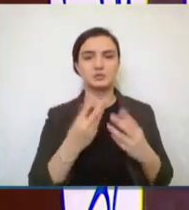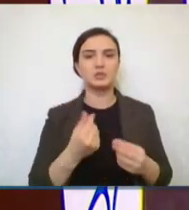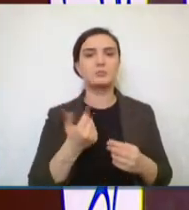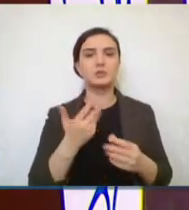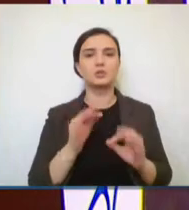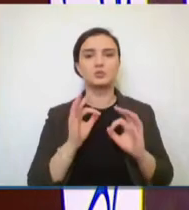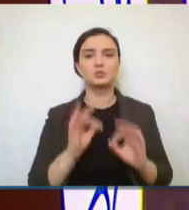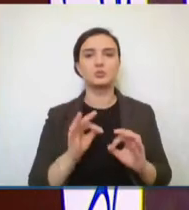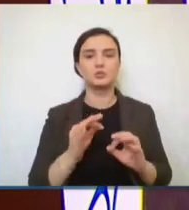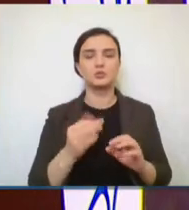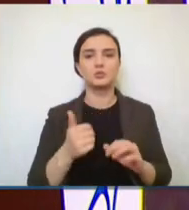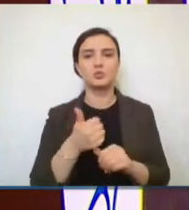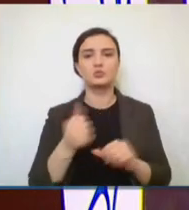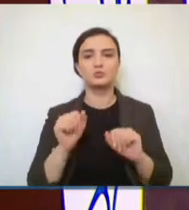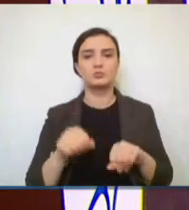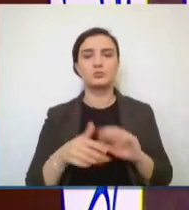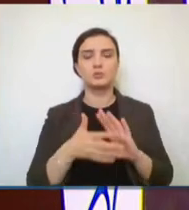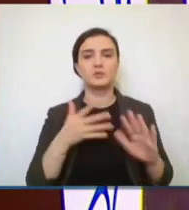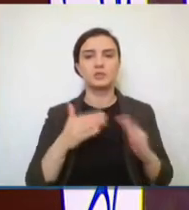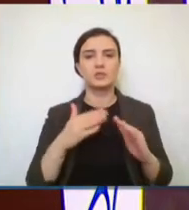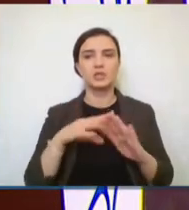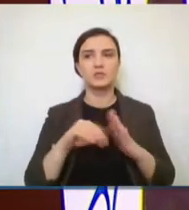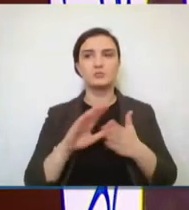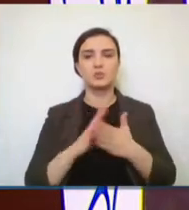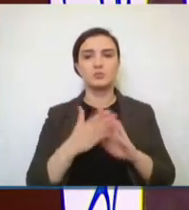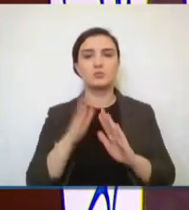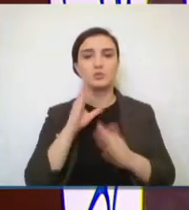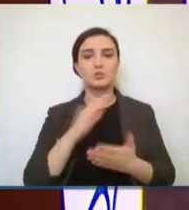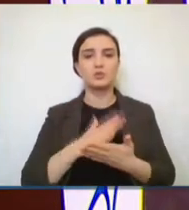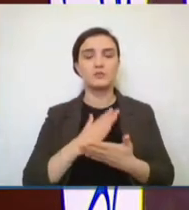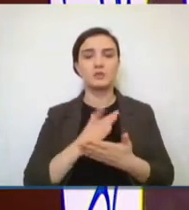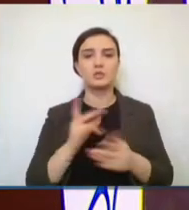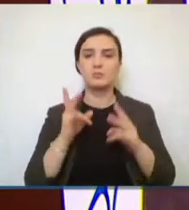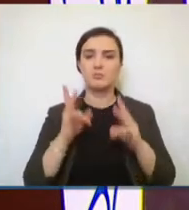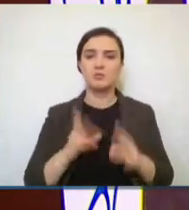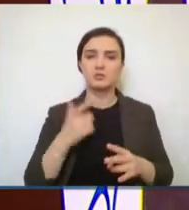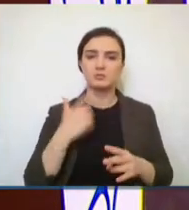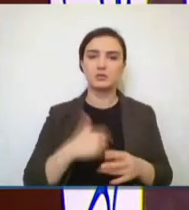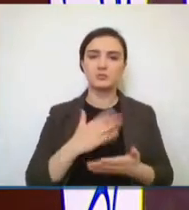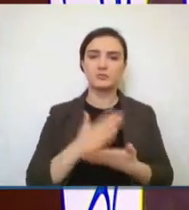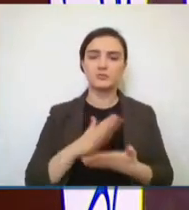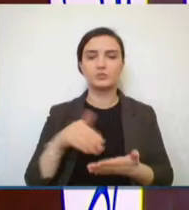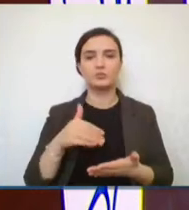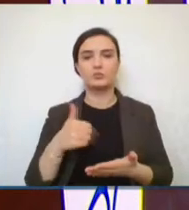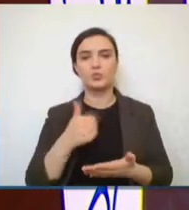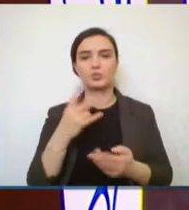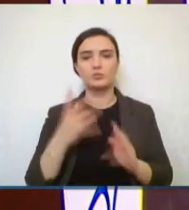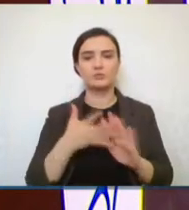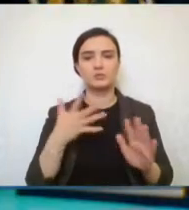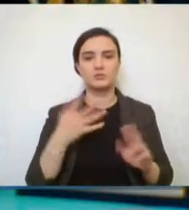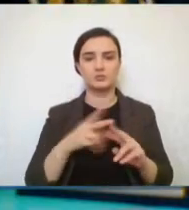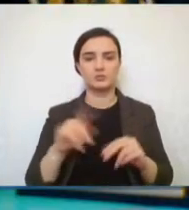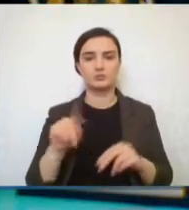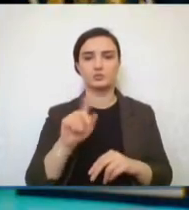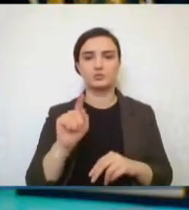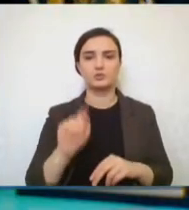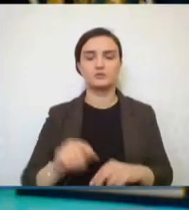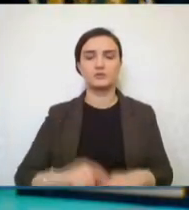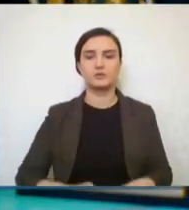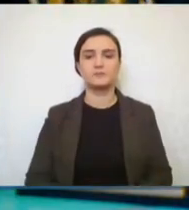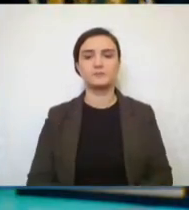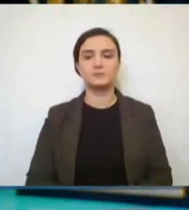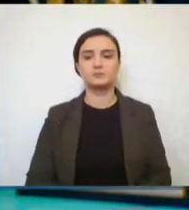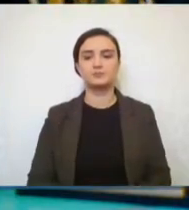შეიძლება მიუხვდეს სახლის პირობებში, როდესაც ვარ და მემართა თუ არა მიოკარდიტი. აი ამიტომ დავსვით ეს საკითხი. თვითონ